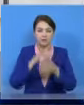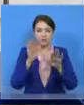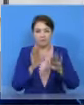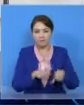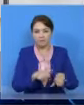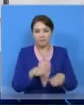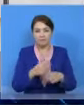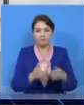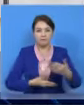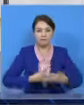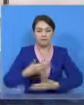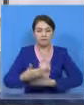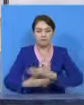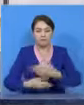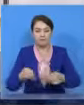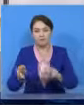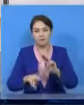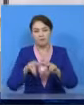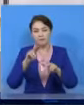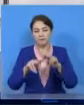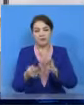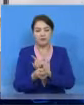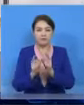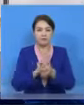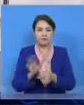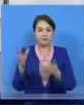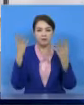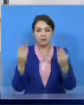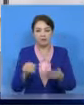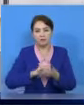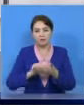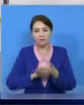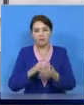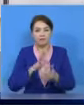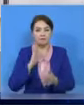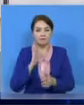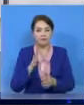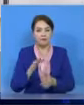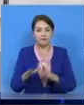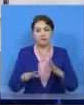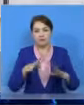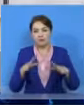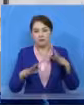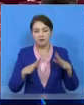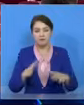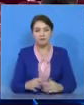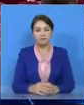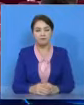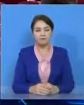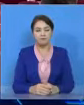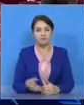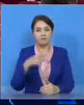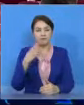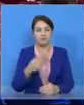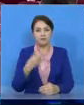бөлек жүргінші жол, яғни тротуар ауыстыру, олардың барлығы қазір сметалық құжаттамалардың барлығы демеушілік есебінен жасалықталуды. Айтып